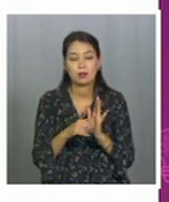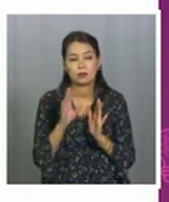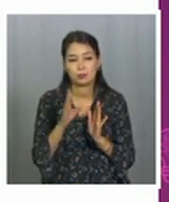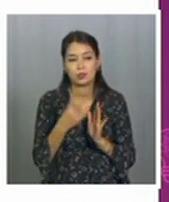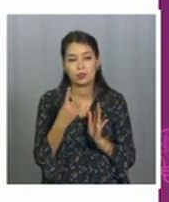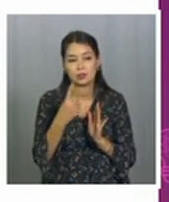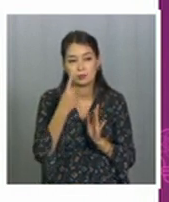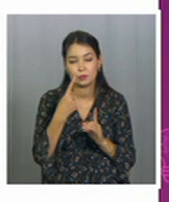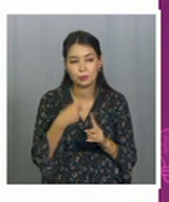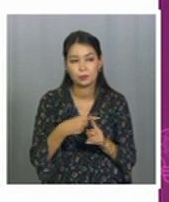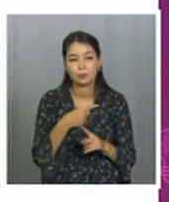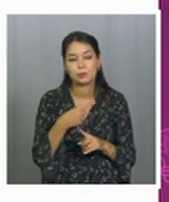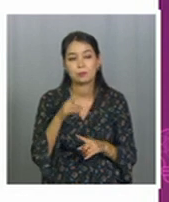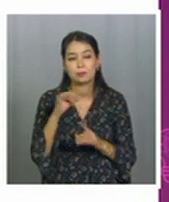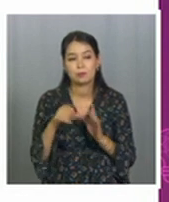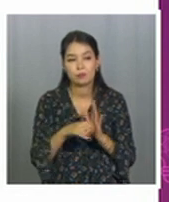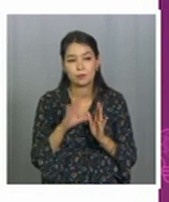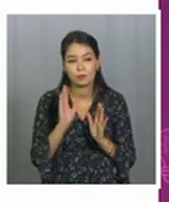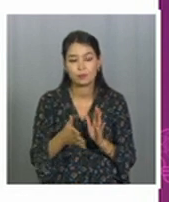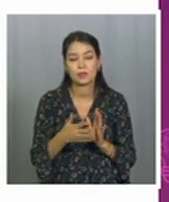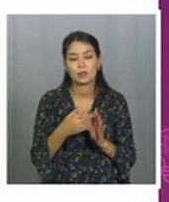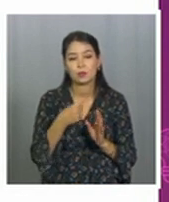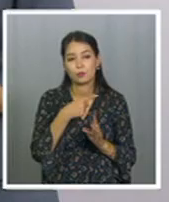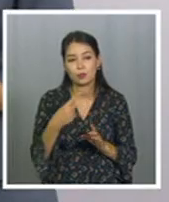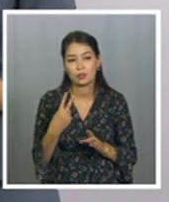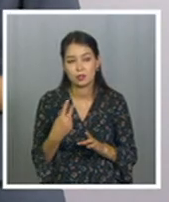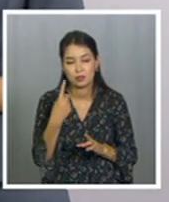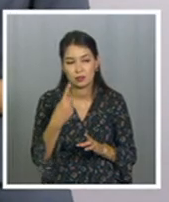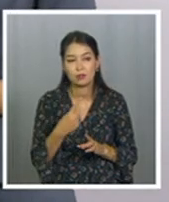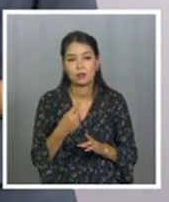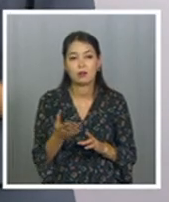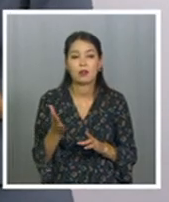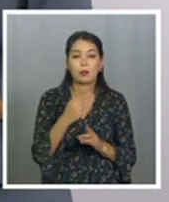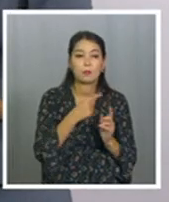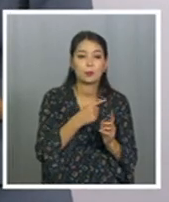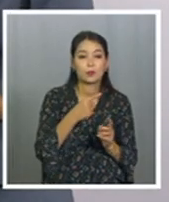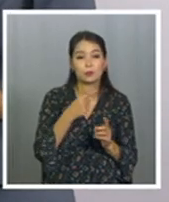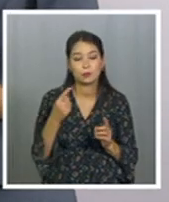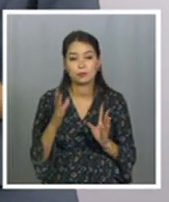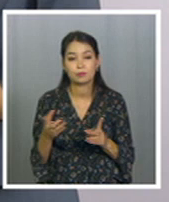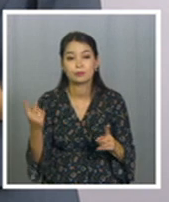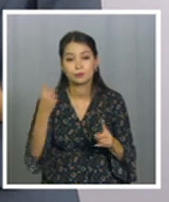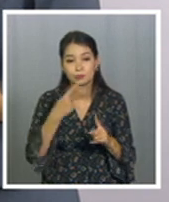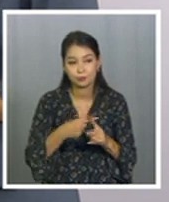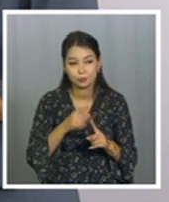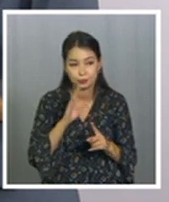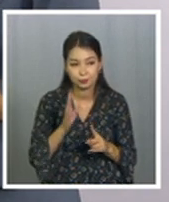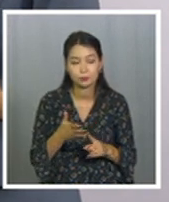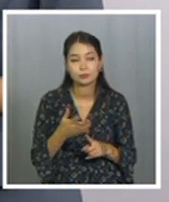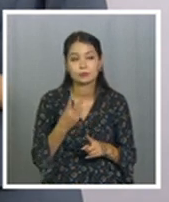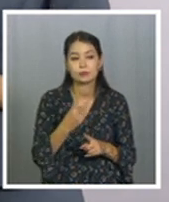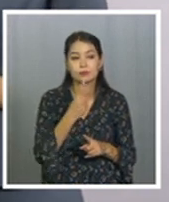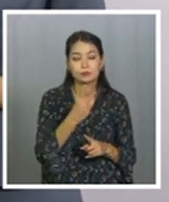синус минус пи бөлу 6 ол минус 2-ден 1-ге тең. Алдындағы минус пен, сонда ол плюс болады. 2-ден 1 қосылған 2-ден